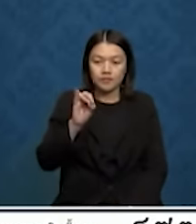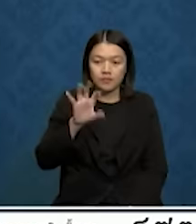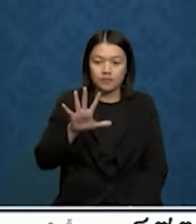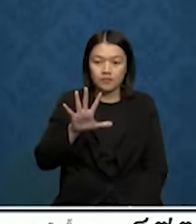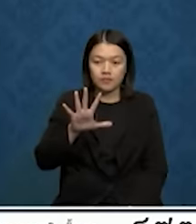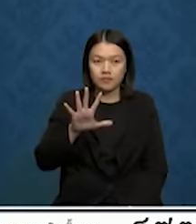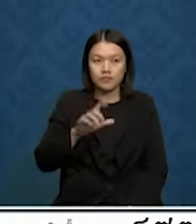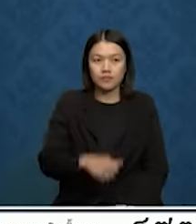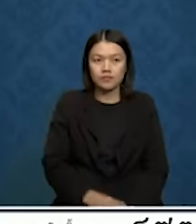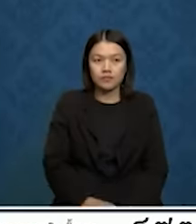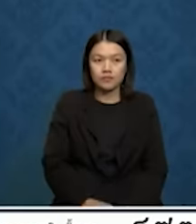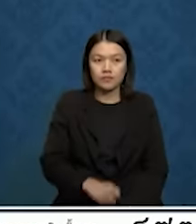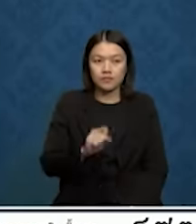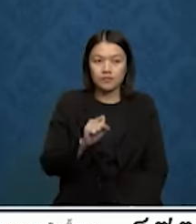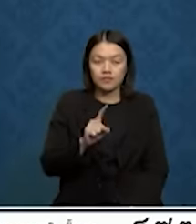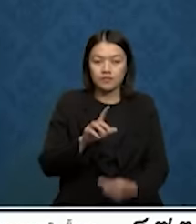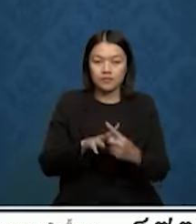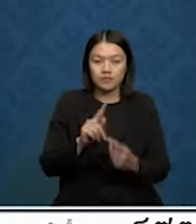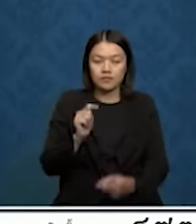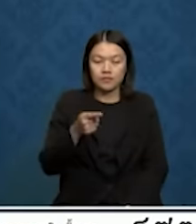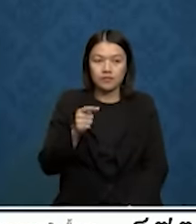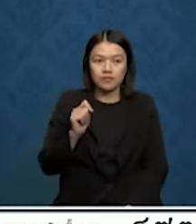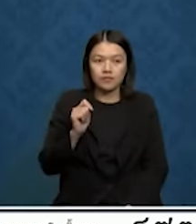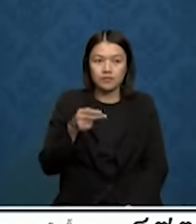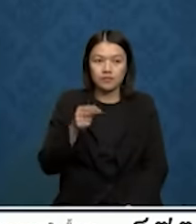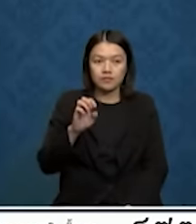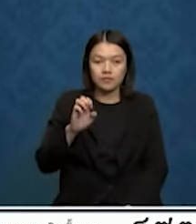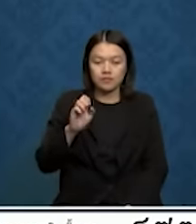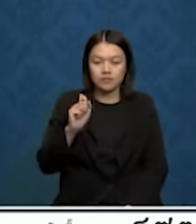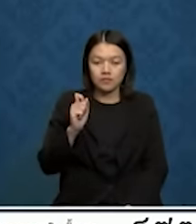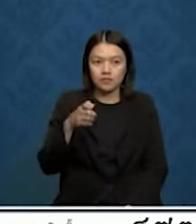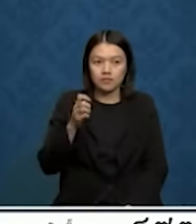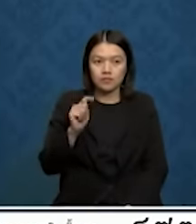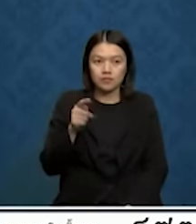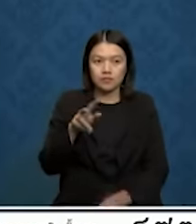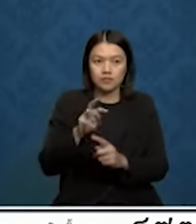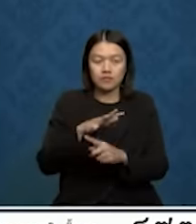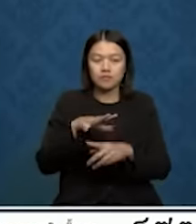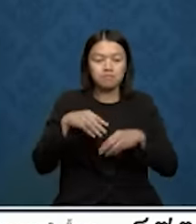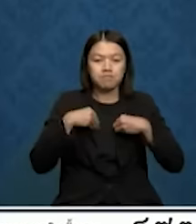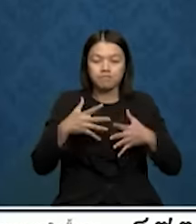375นายสุทธสิทธิ์พุทธศักดิ ์ไม่เห็นชอบครับ